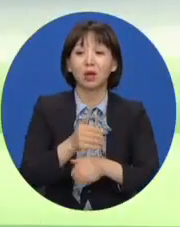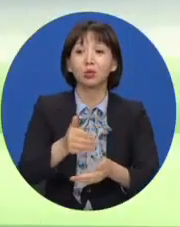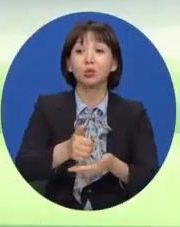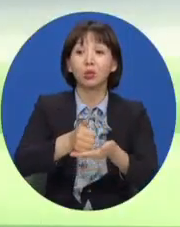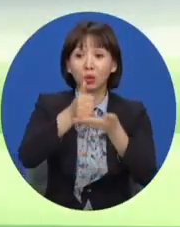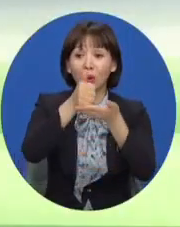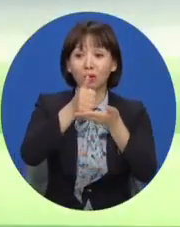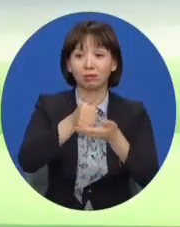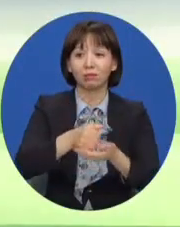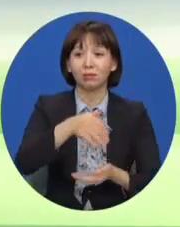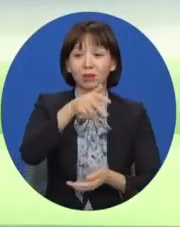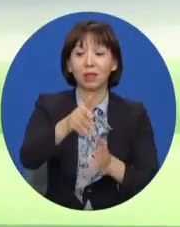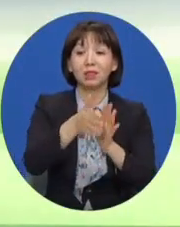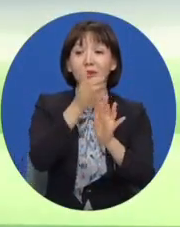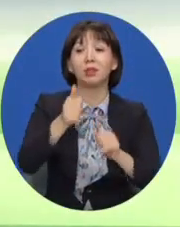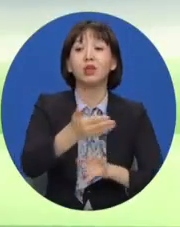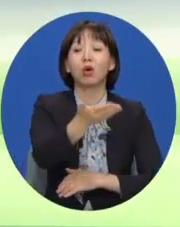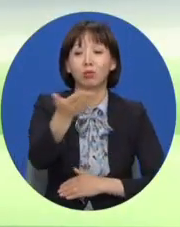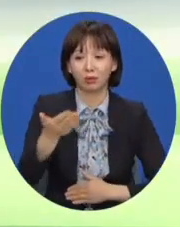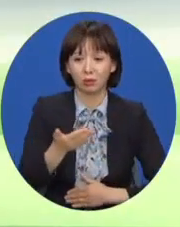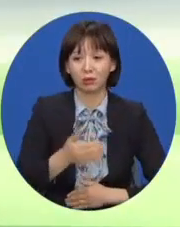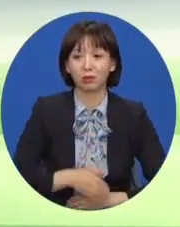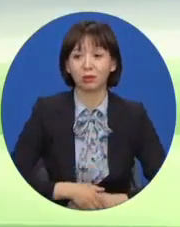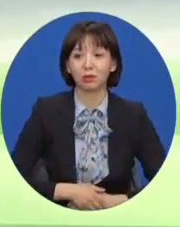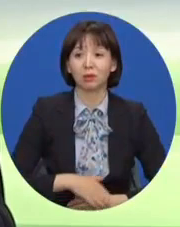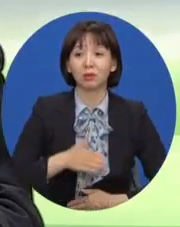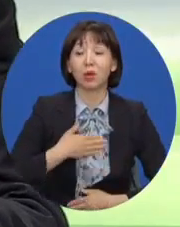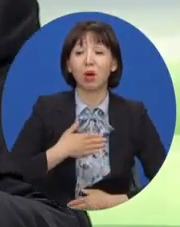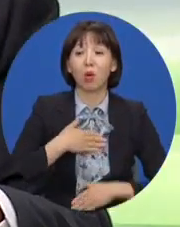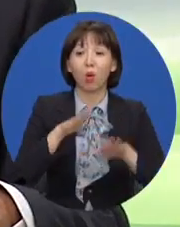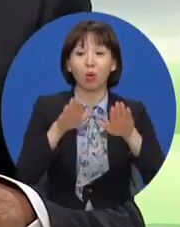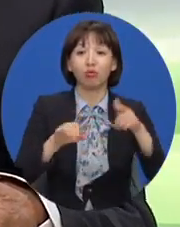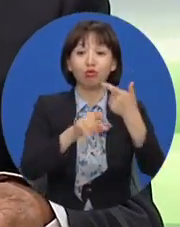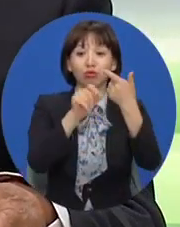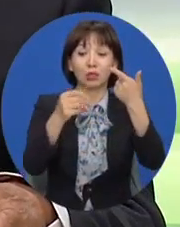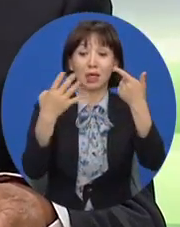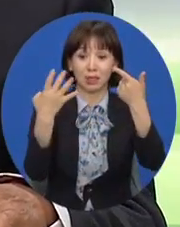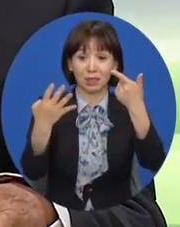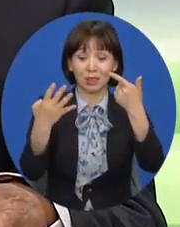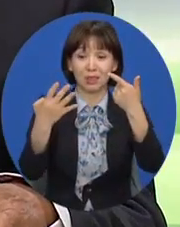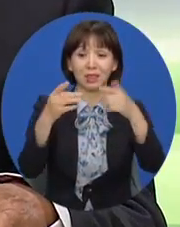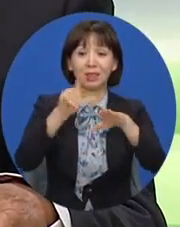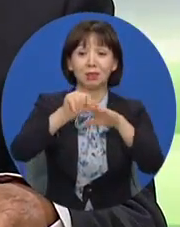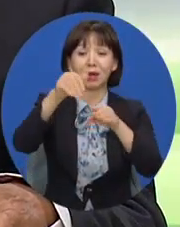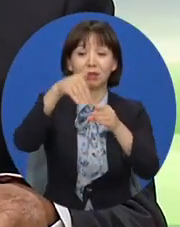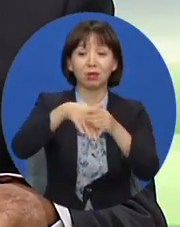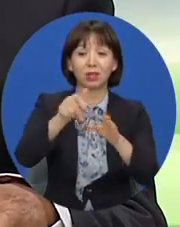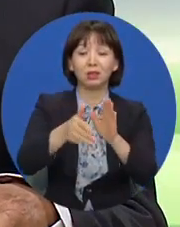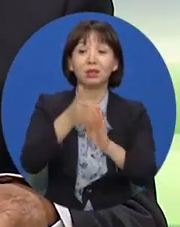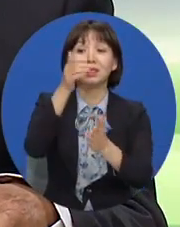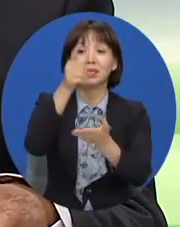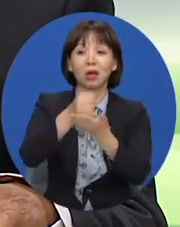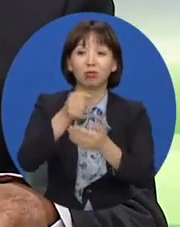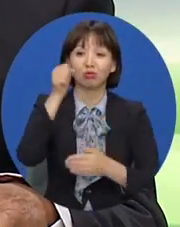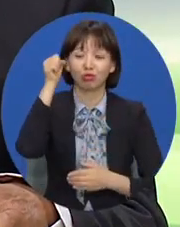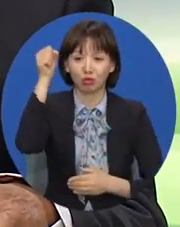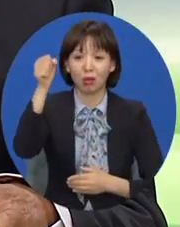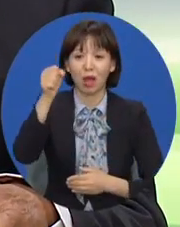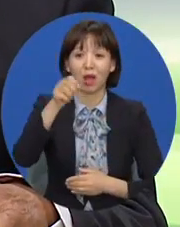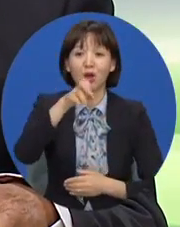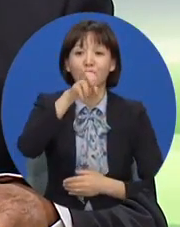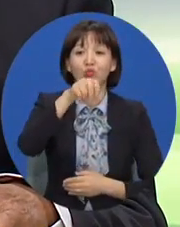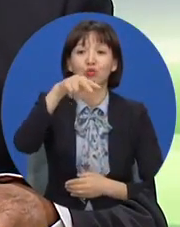존경하는 제천 시민 여러분, 저는 오늘 6.4 지방선거에 제천시장 후보로 출마한